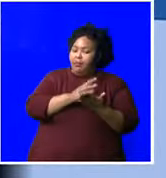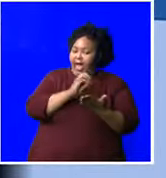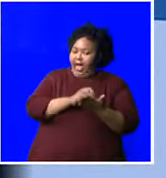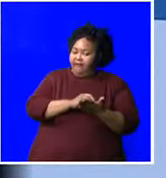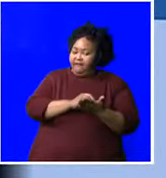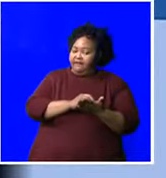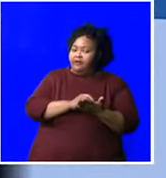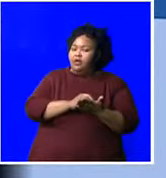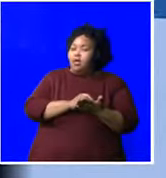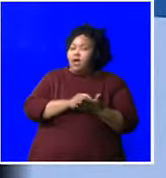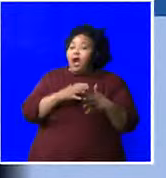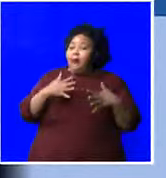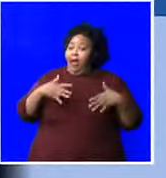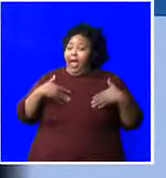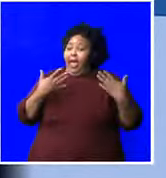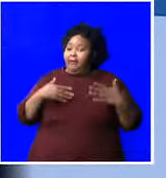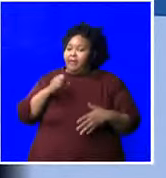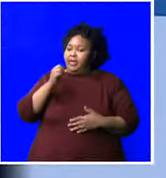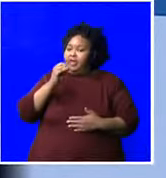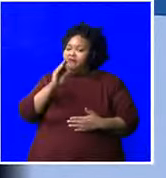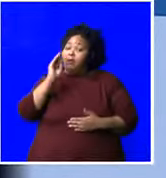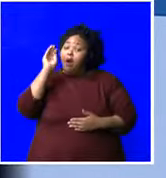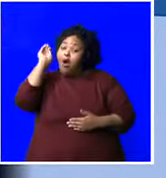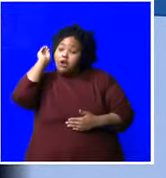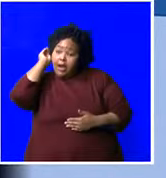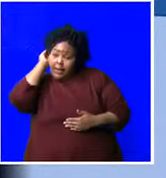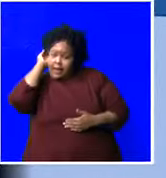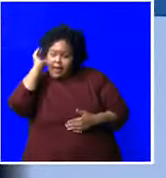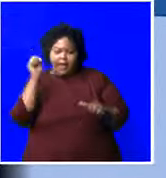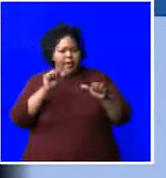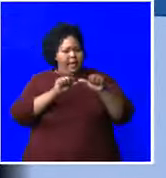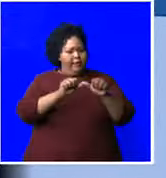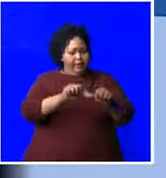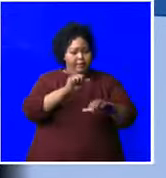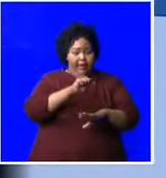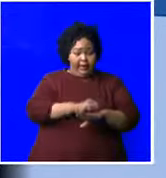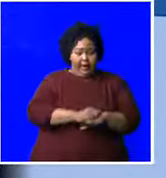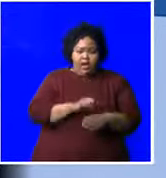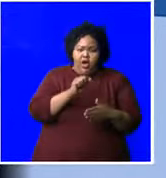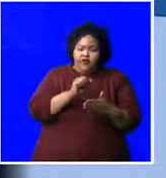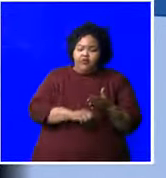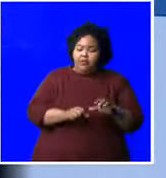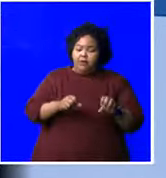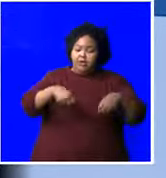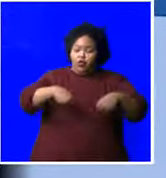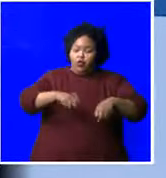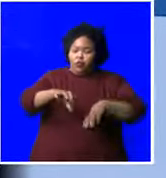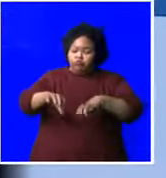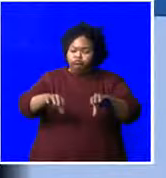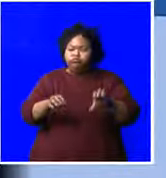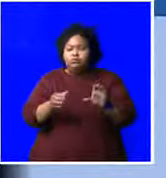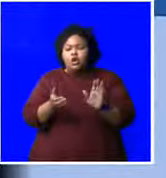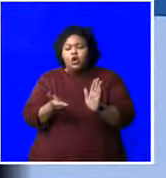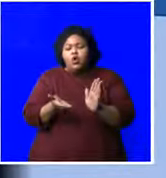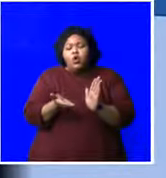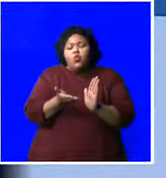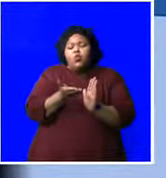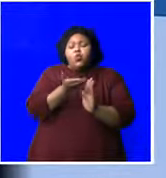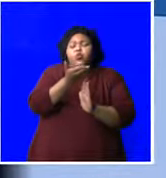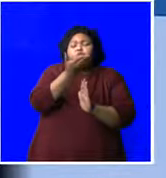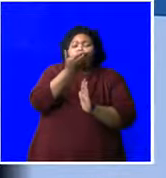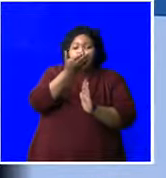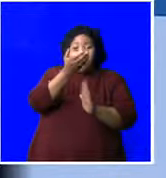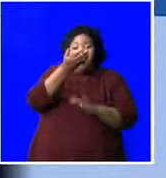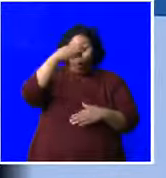la kusuka khona si etingundleni kunyuke kuze kuyofika etulu.